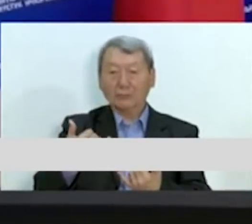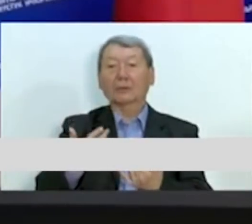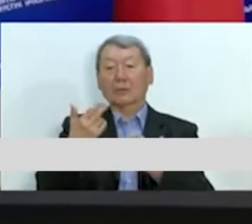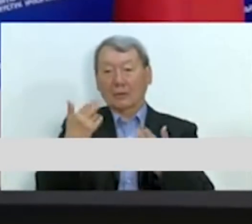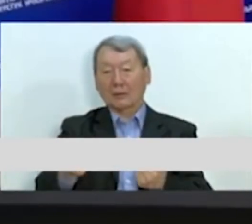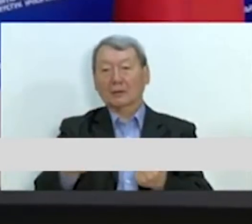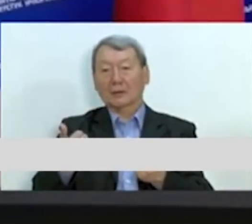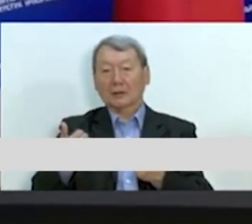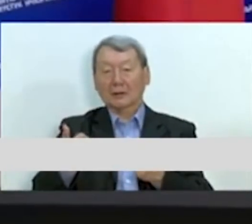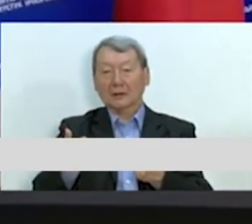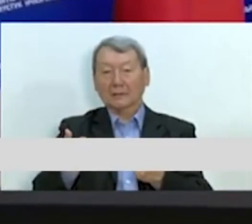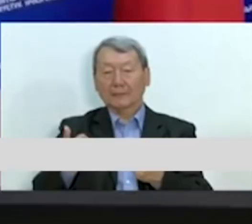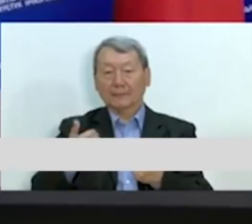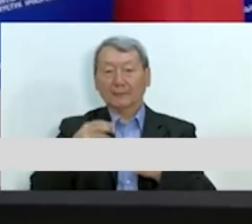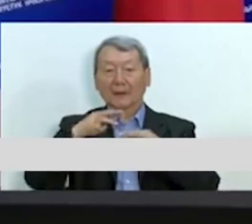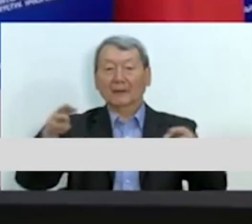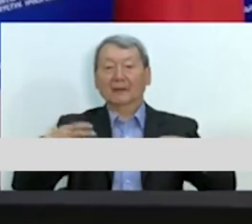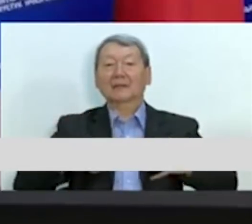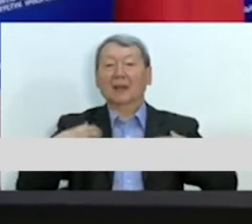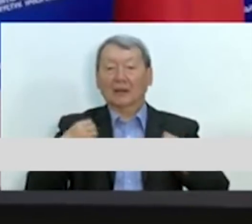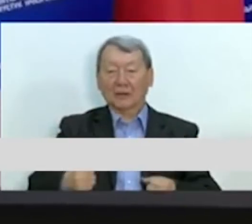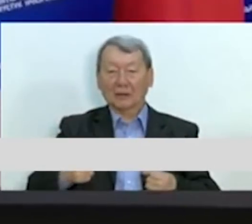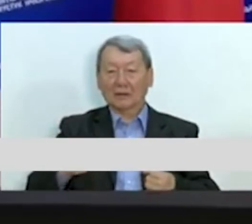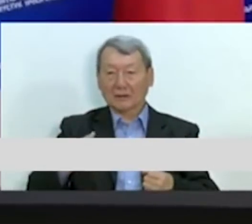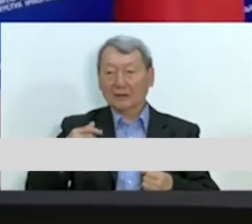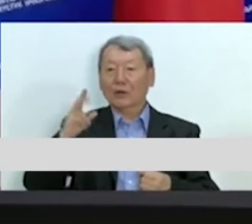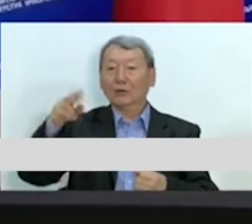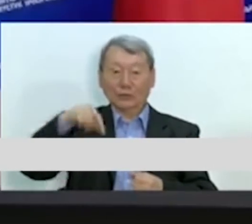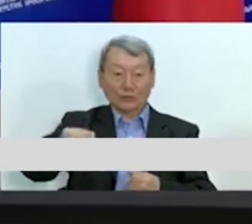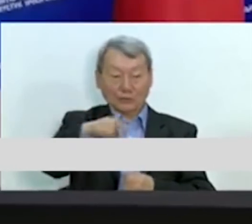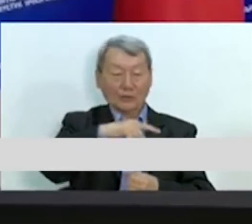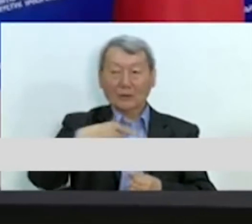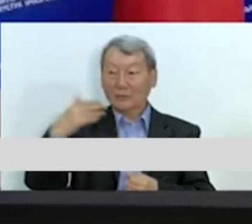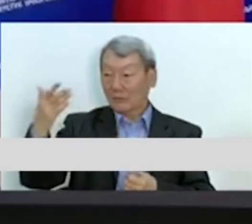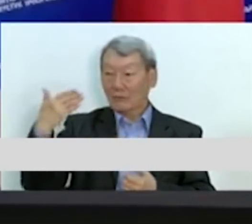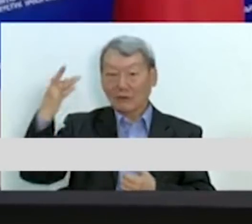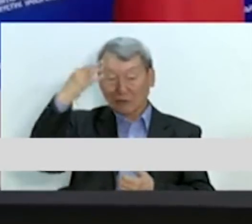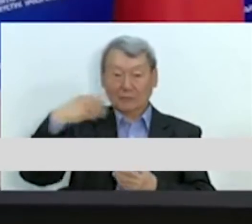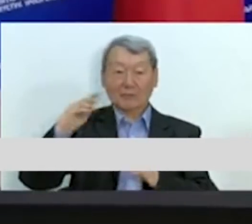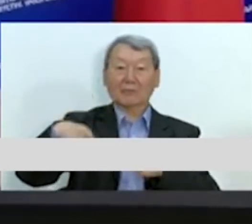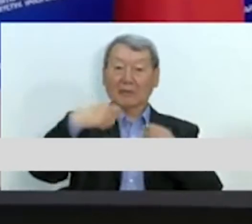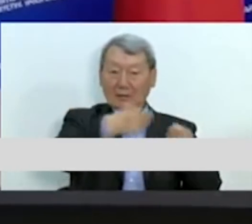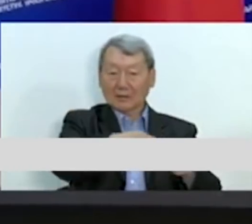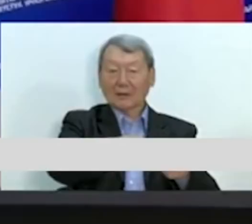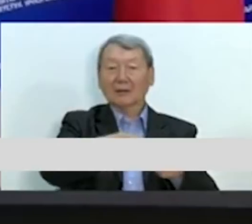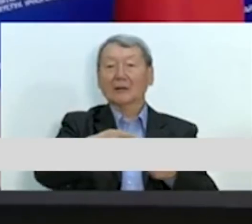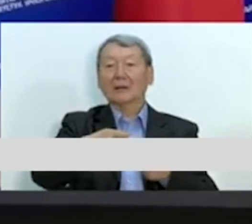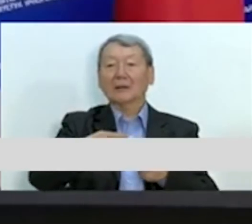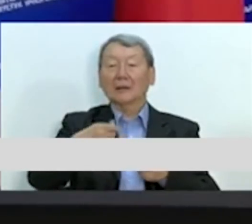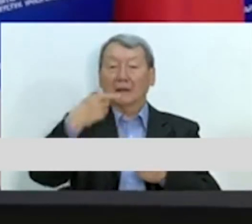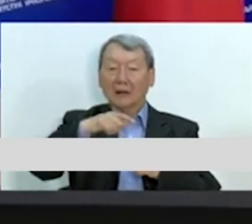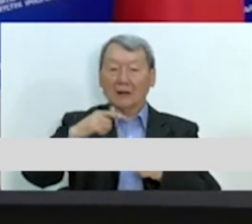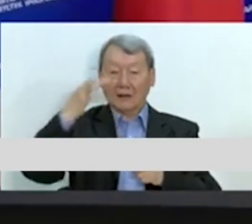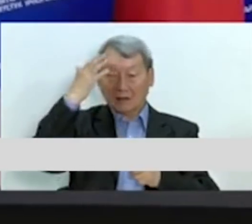ошол саламат сактоо министрлигинин берди жетекчилери жүрөт, сунушуңузду беребиз. Ал эми бул